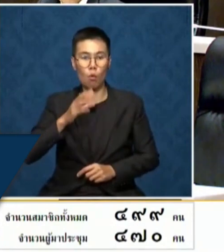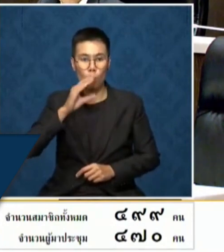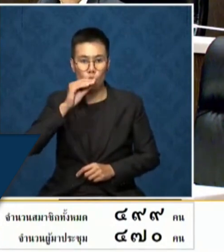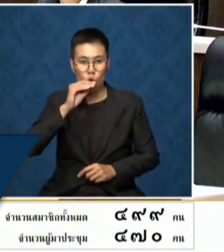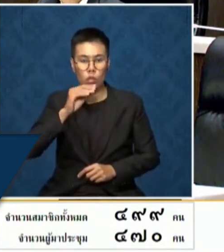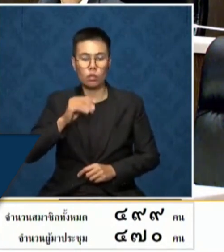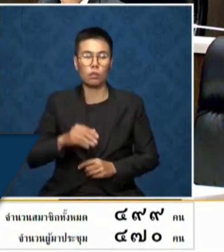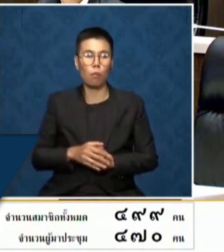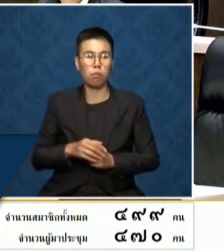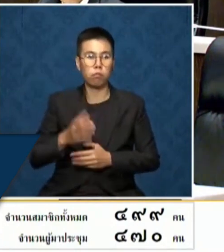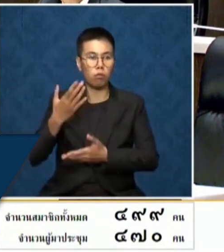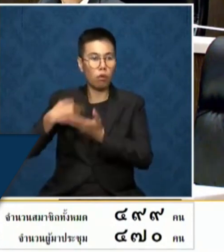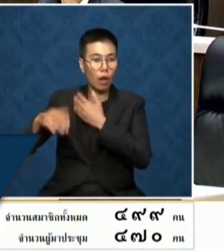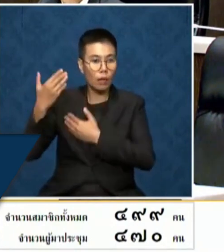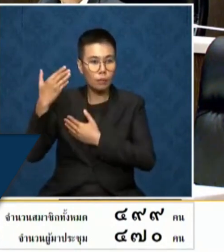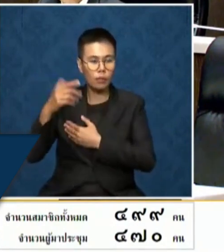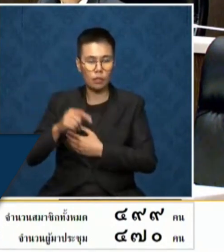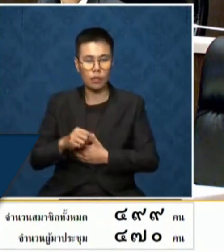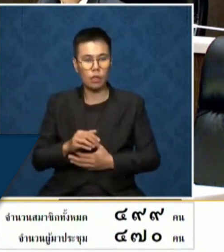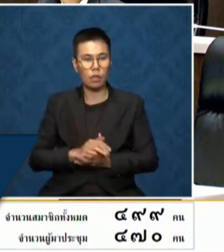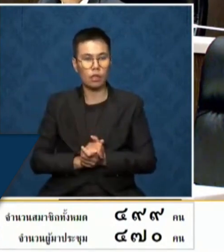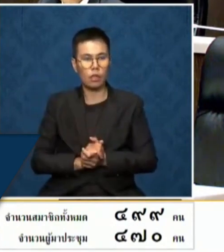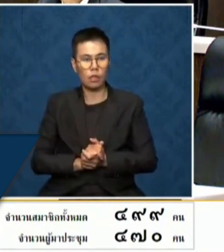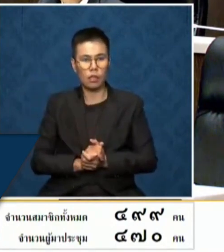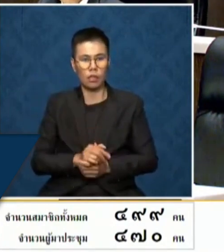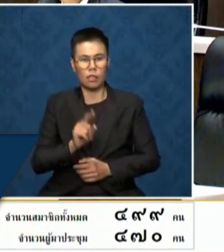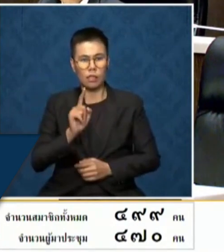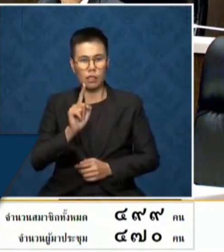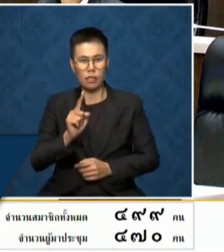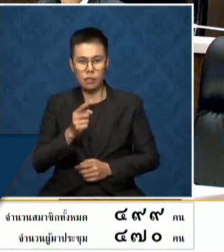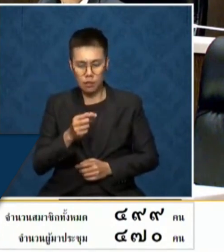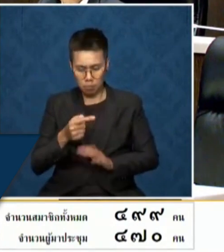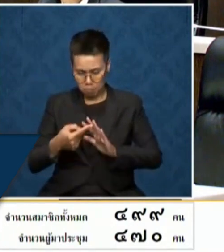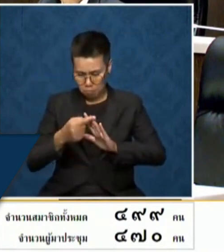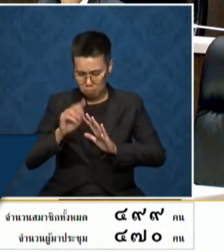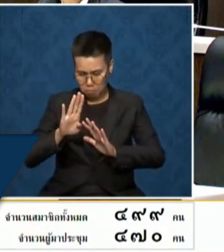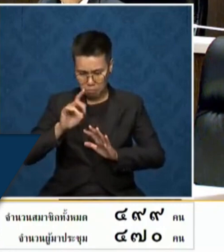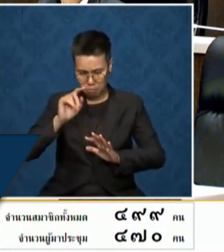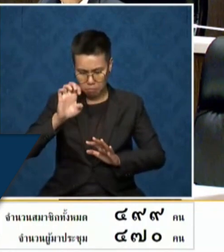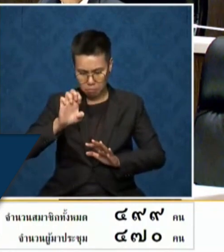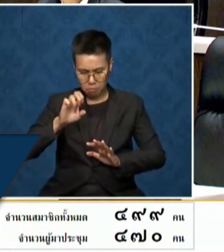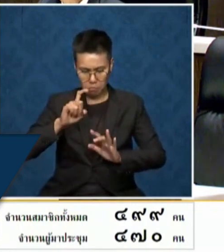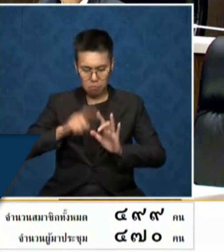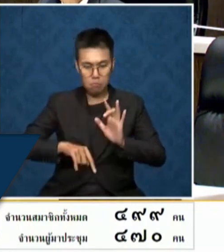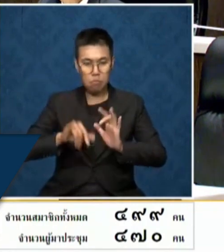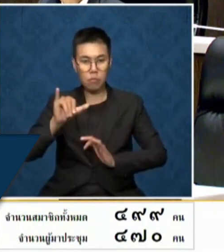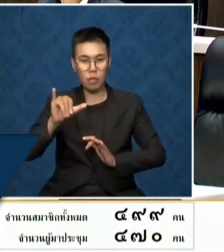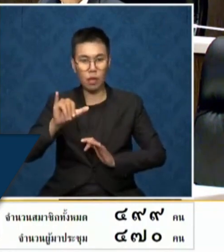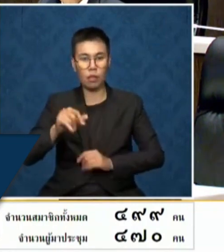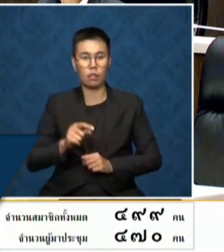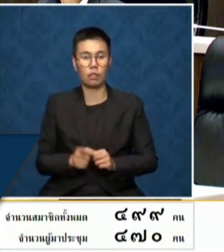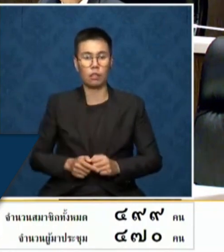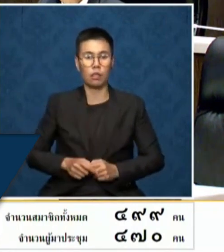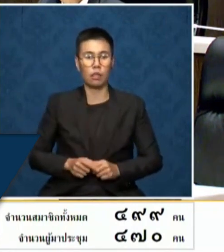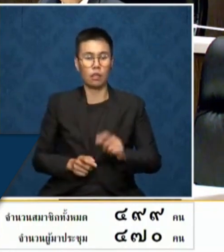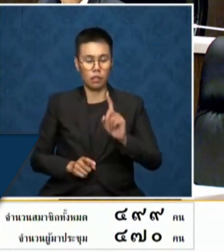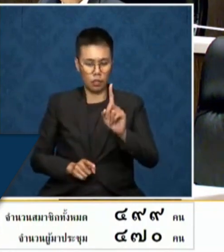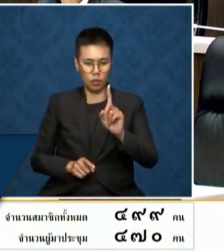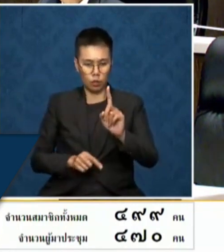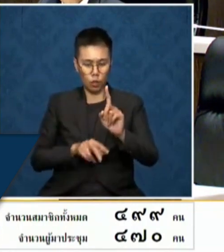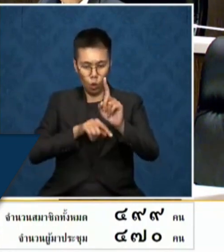หน่วยผมไปหาหน่วยที่เล็กกว่าสตางค์เนี่ยจะเรียกว่า 1เบี้ยนะครับ 1เบี้ยเนี่ยคือ 1ส 6,400